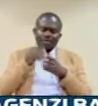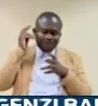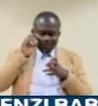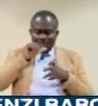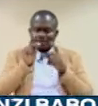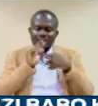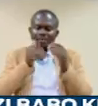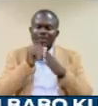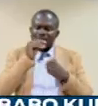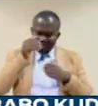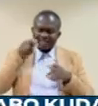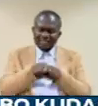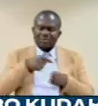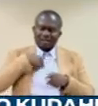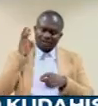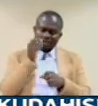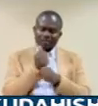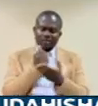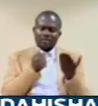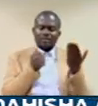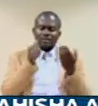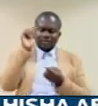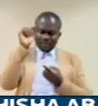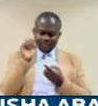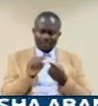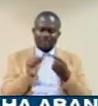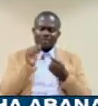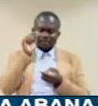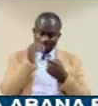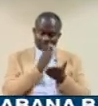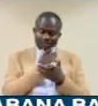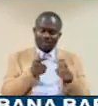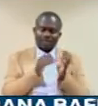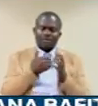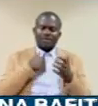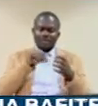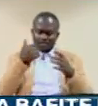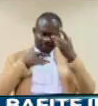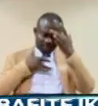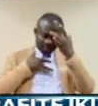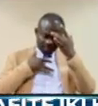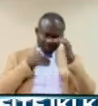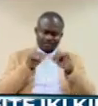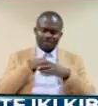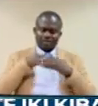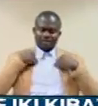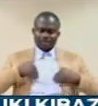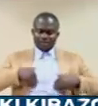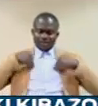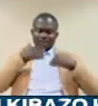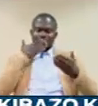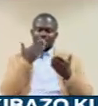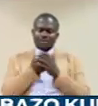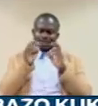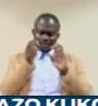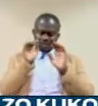wese akavuga uti nange ibi nzabikora, ibiro bigabanuka. Bishobora kugabanuka koko, ariko bikagira izindi ndwara bigusigira mu mubiri. Ni byiza